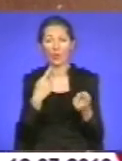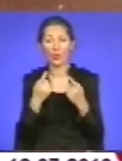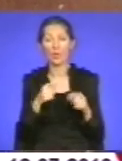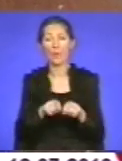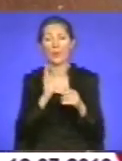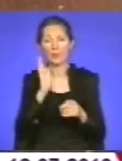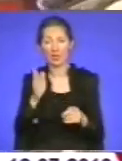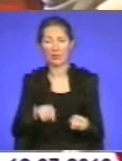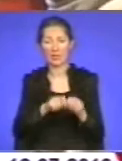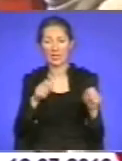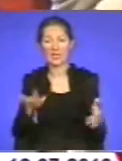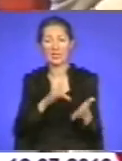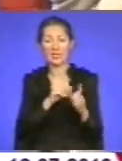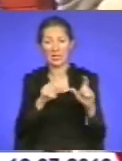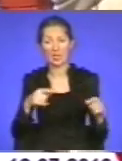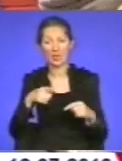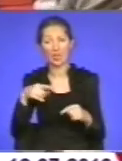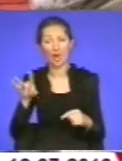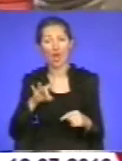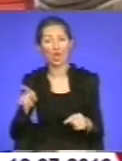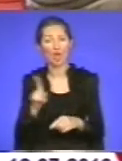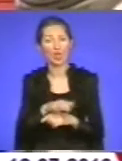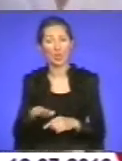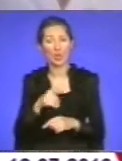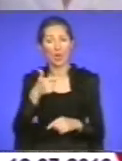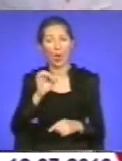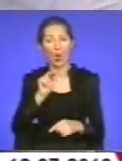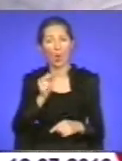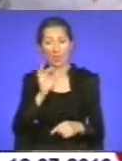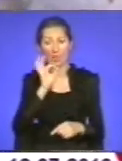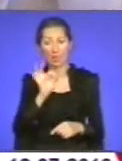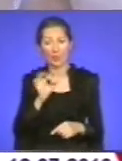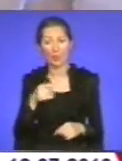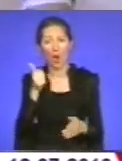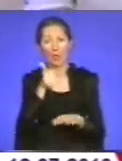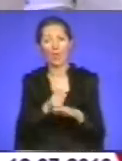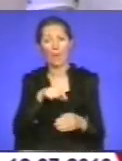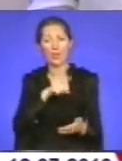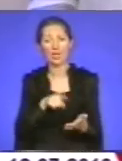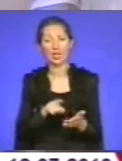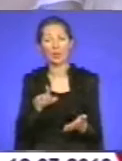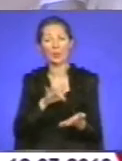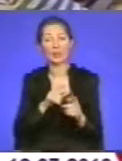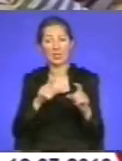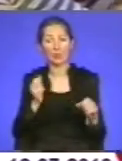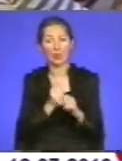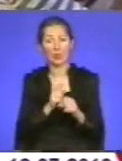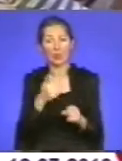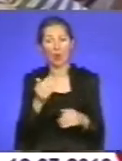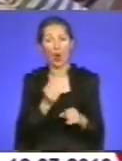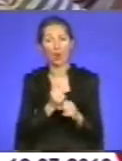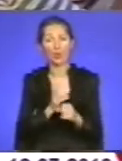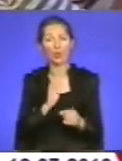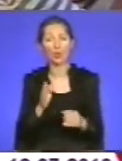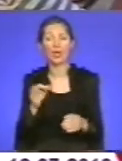відкриття центрів у інших районах Тернопільщини, Петро Гоч зазначив, основне питання, щоб центр працював, щоб його робота йшла на користь